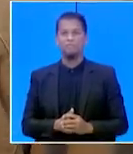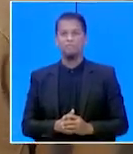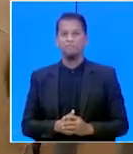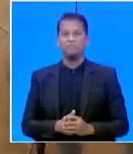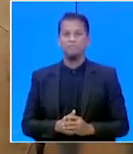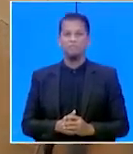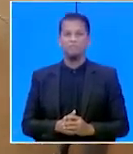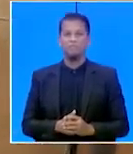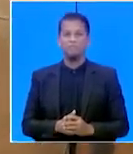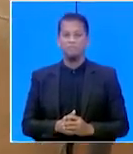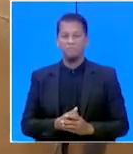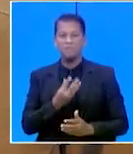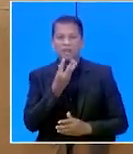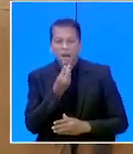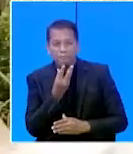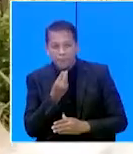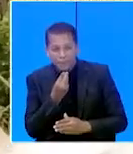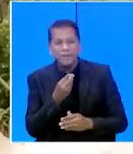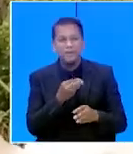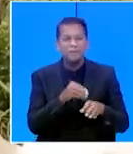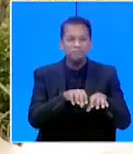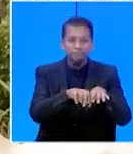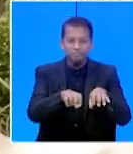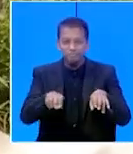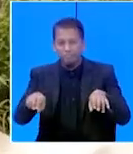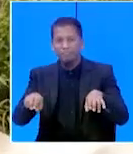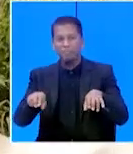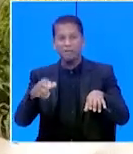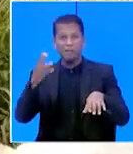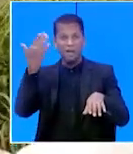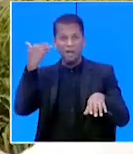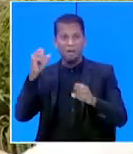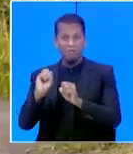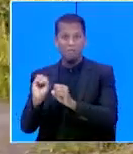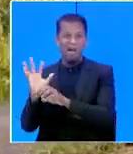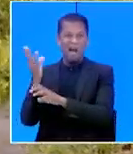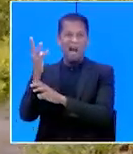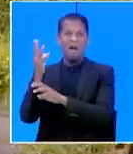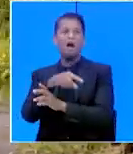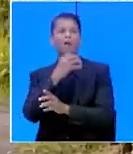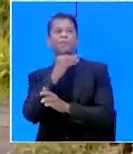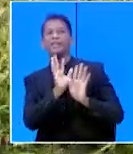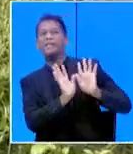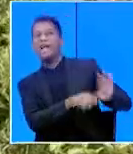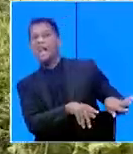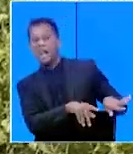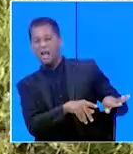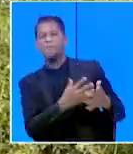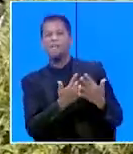Ternak kambing ini tak sempat dievakuasi saat erupsi terjadi Minggu siang lantaran warga panik menyelamatkan